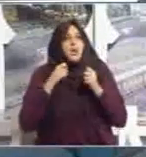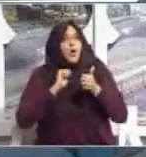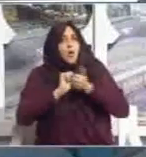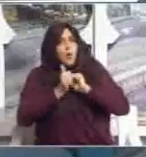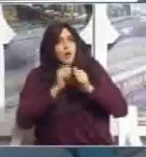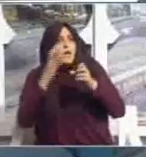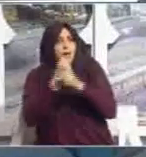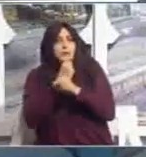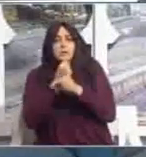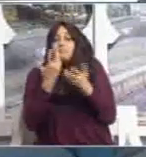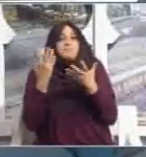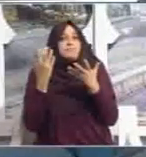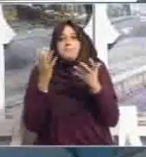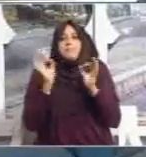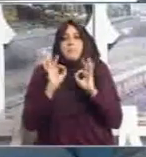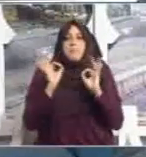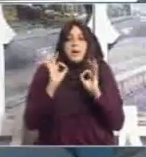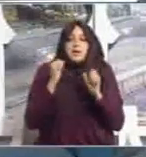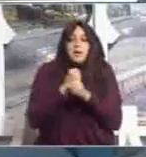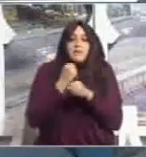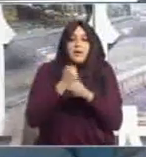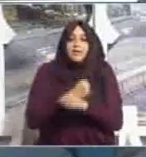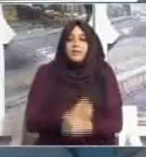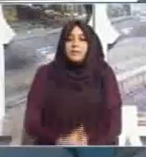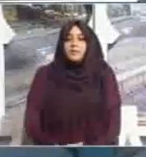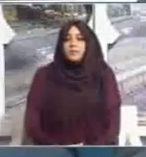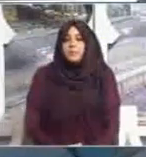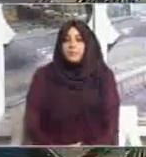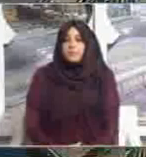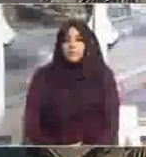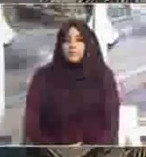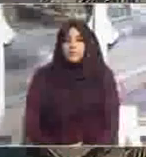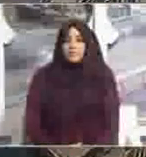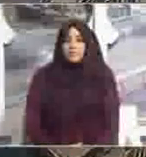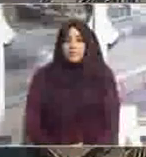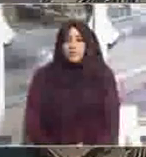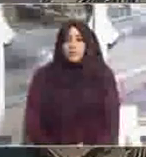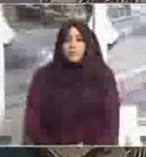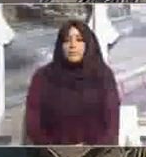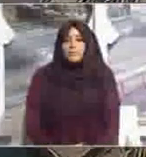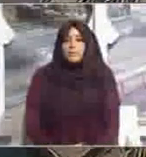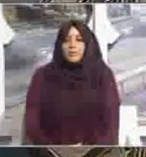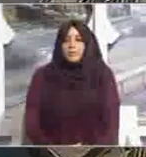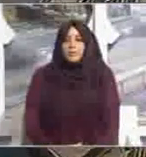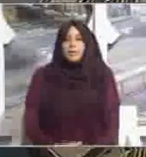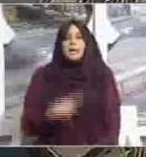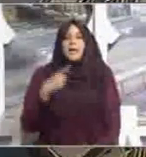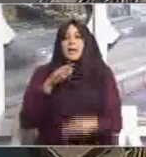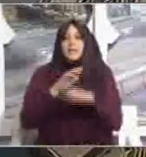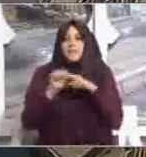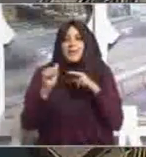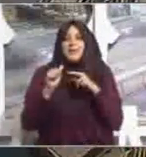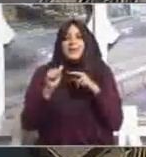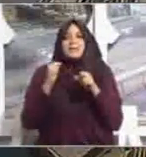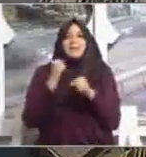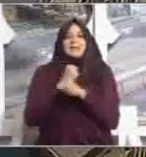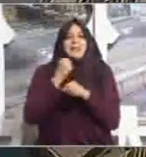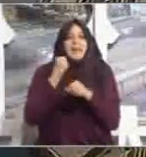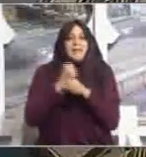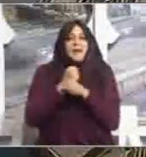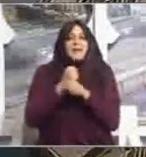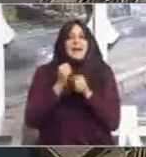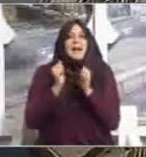كونكور وهك ما تحصلتش على عمل. وبعد ذلك عملت عقد ما قبل التشغيل، عمله لي